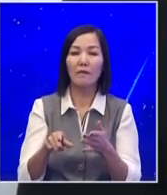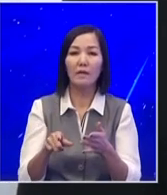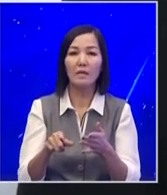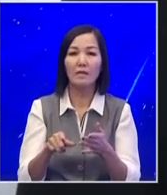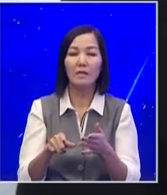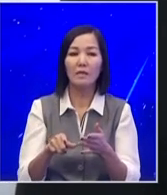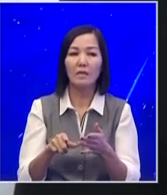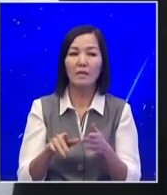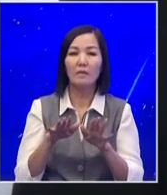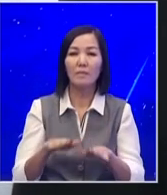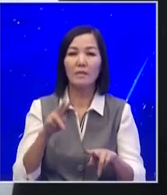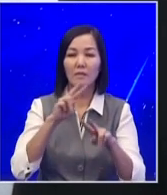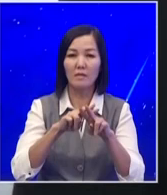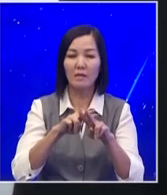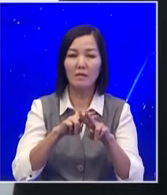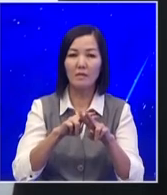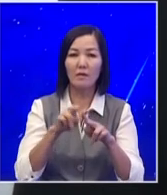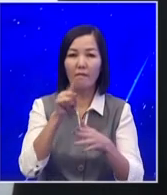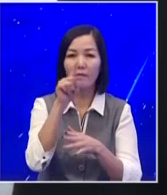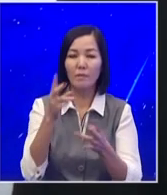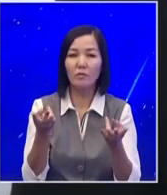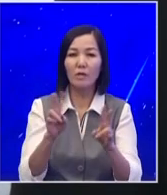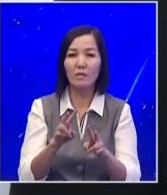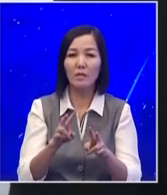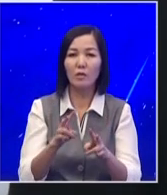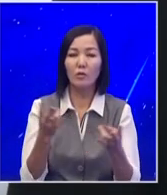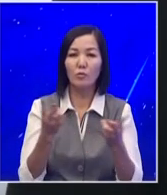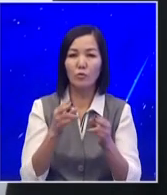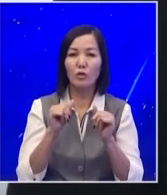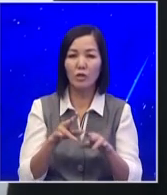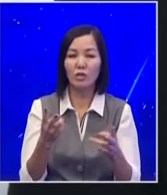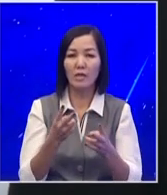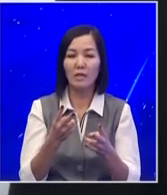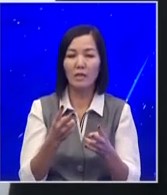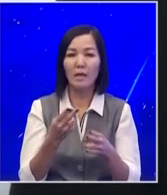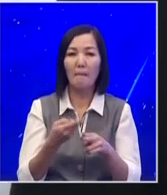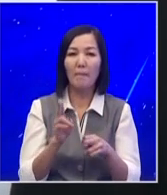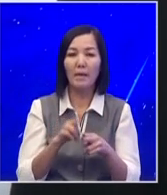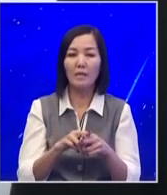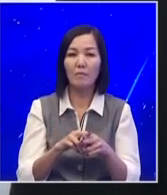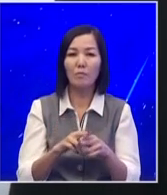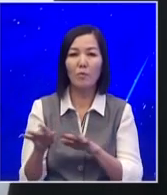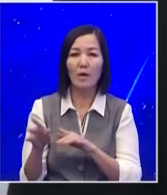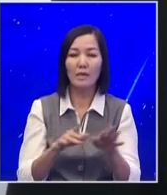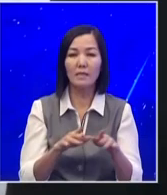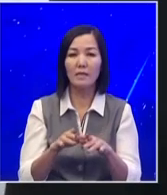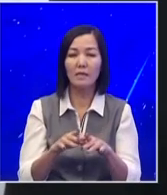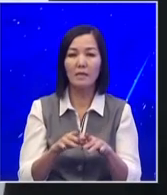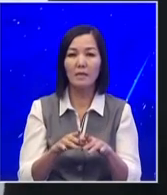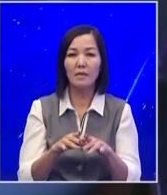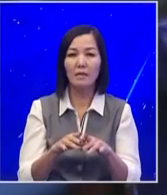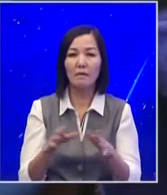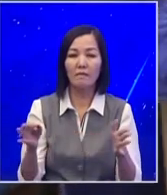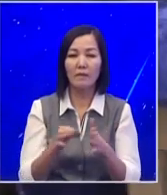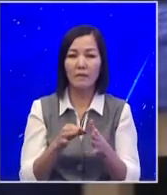в местах лишения свободы, вопросы эти остаются, и их нужно будет решать. Поэтому данная акция проводится вот в этих